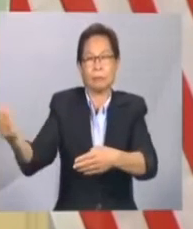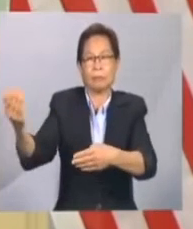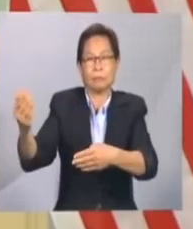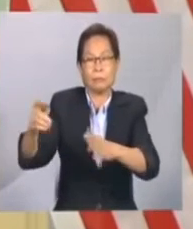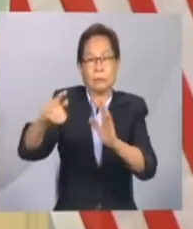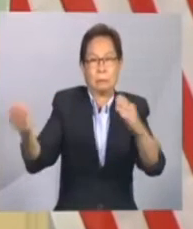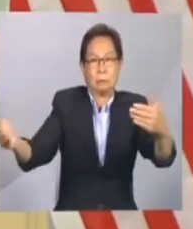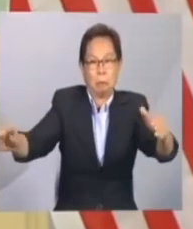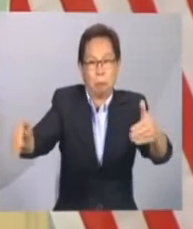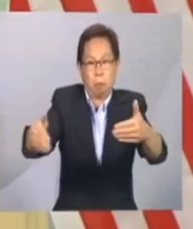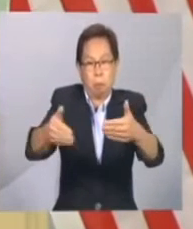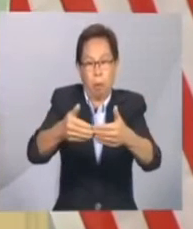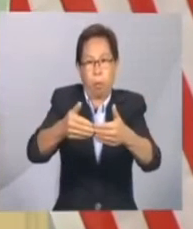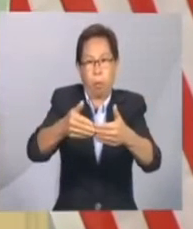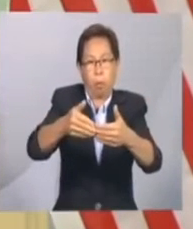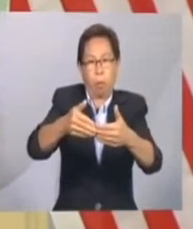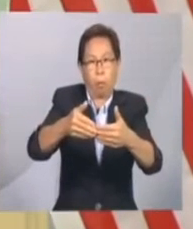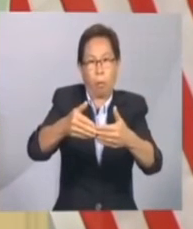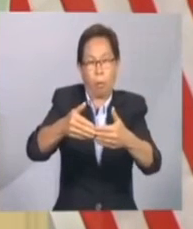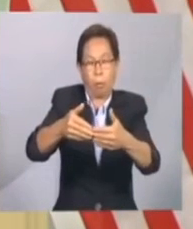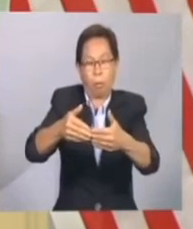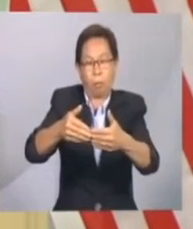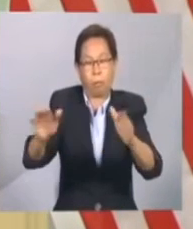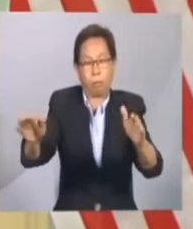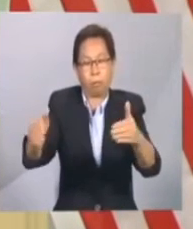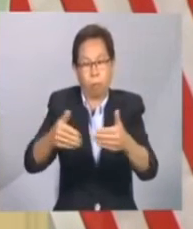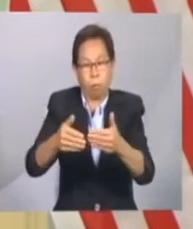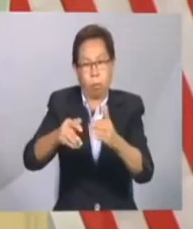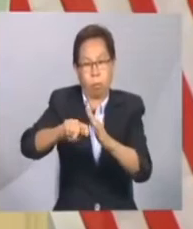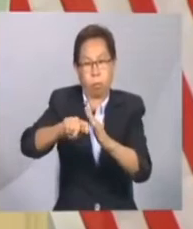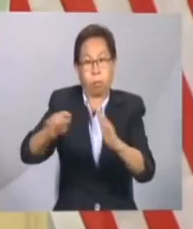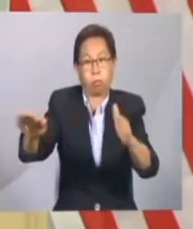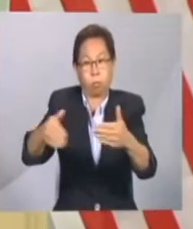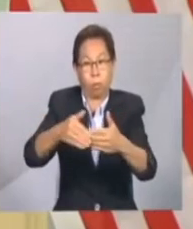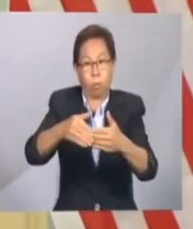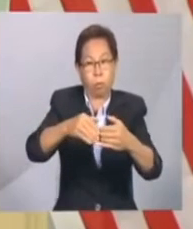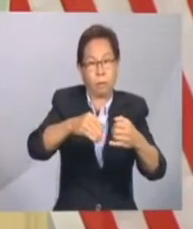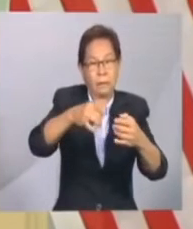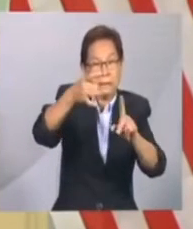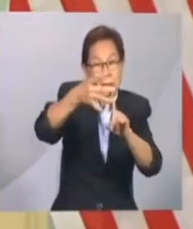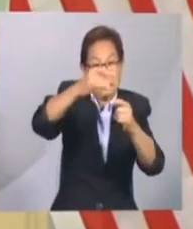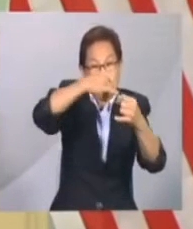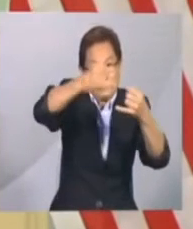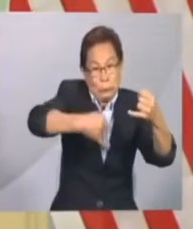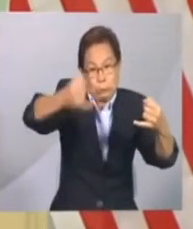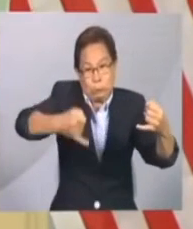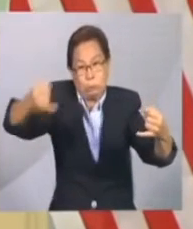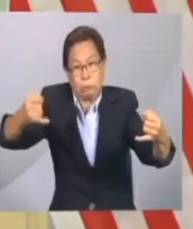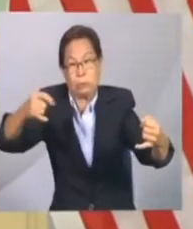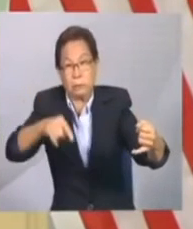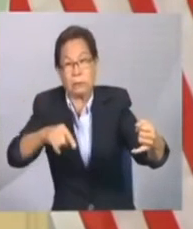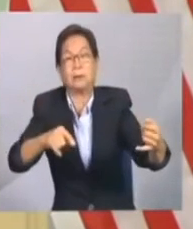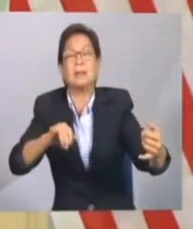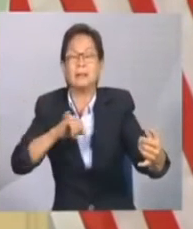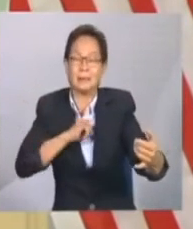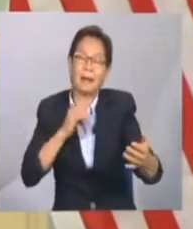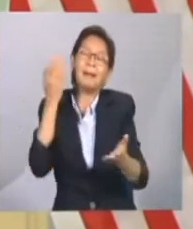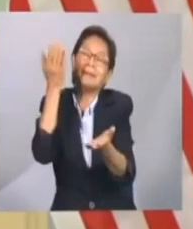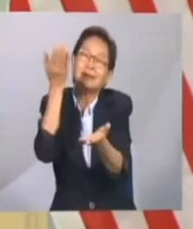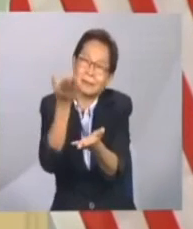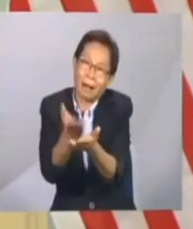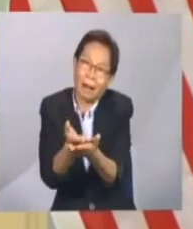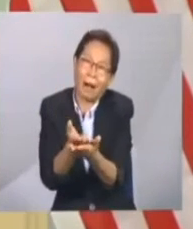dalam PKPD itu, apabila PKPD dilaksanakan, saya menyarankan supaya